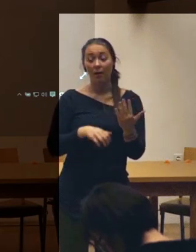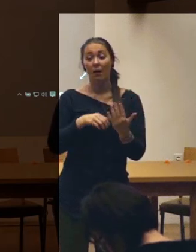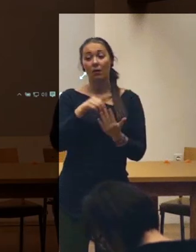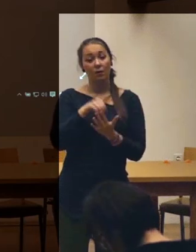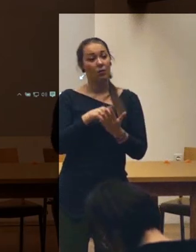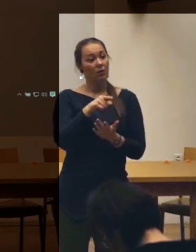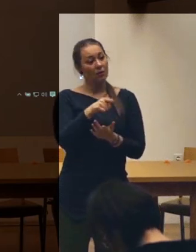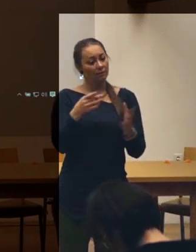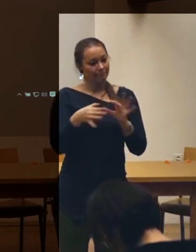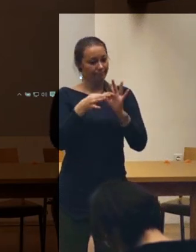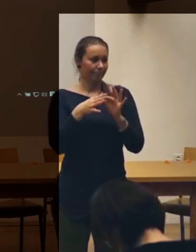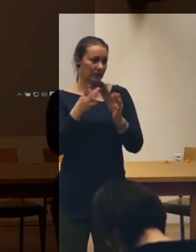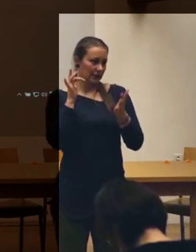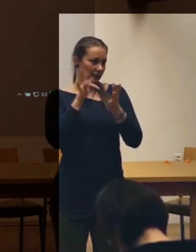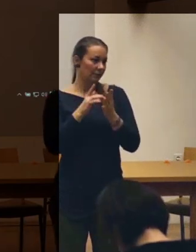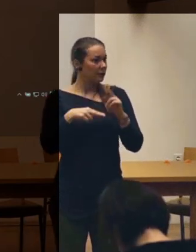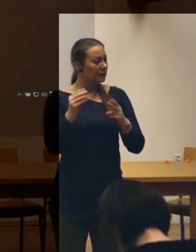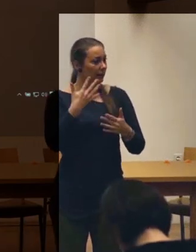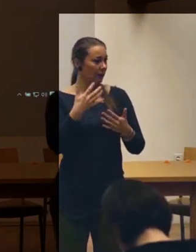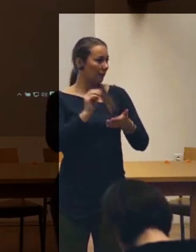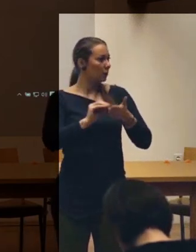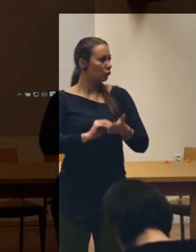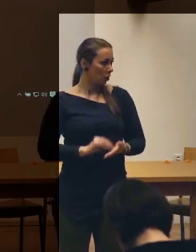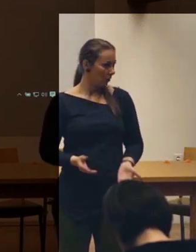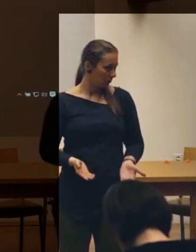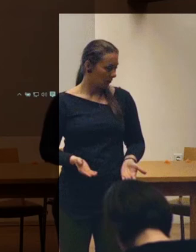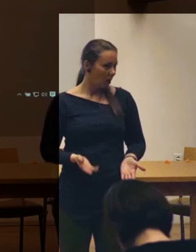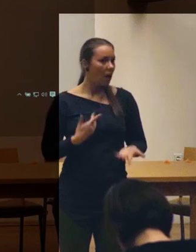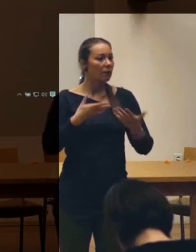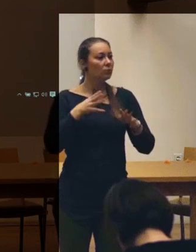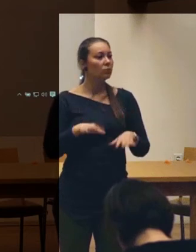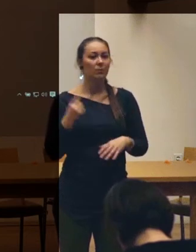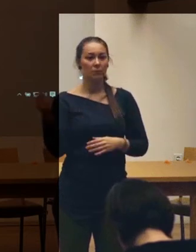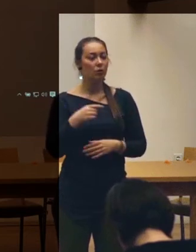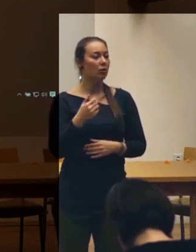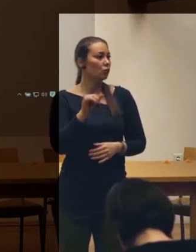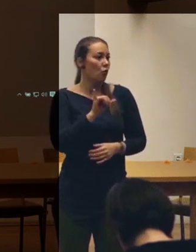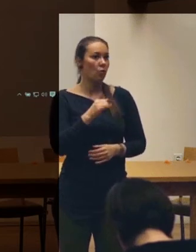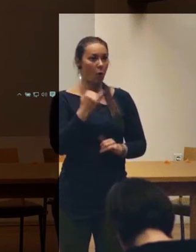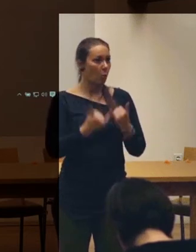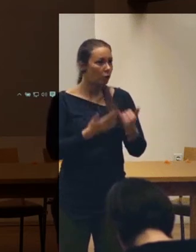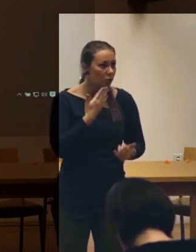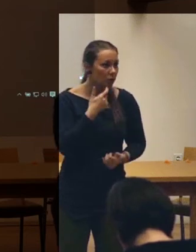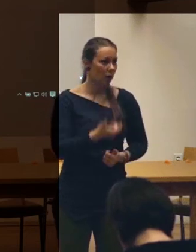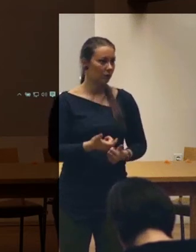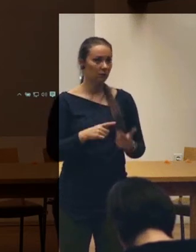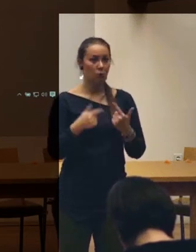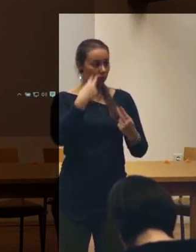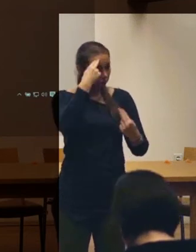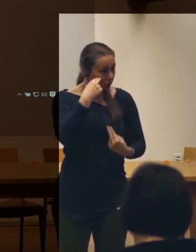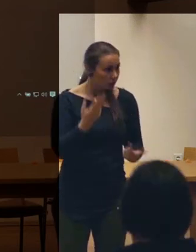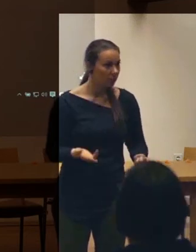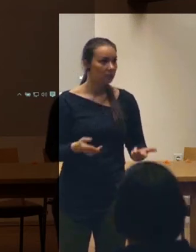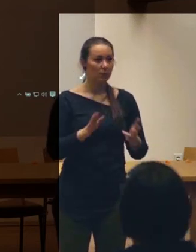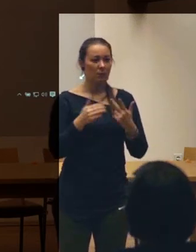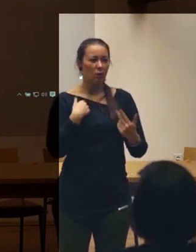k tomu programu a ktoré sú väčšinou písané, to znamená, že pokiaľ príde človek a nevie česky, nevie anglicky, alebo nevidí, alebo